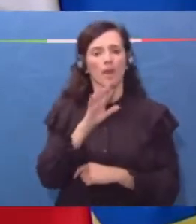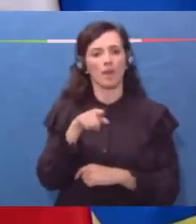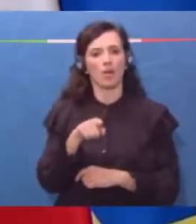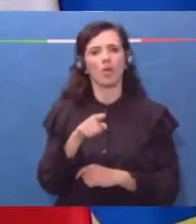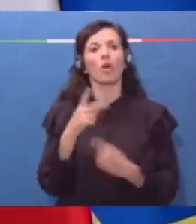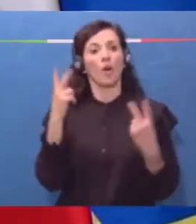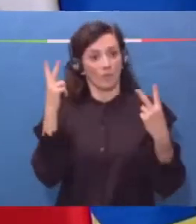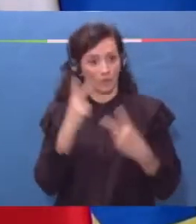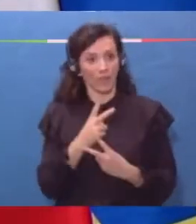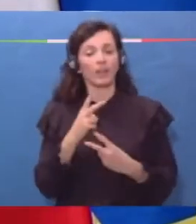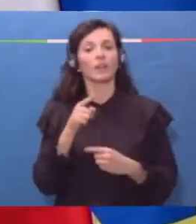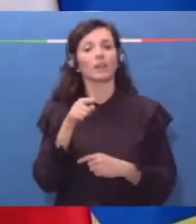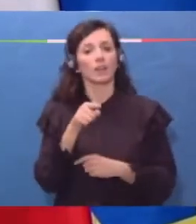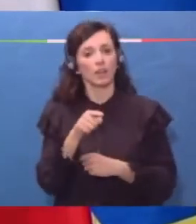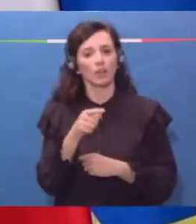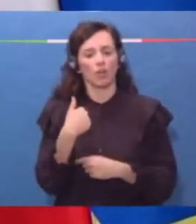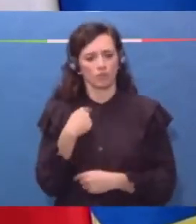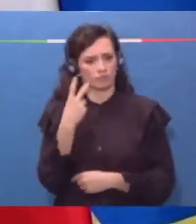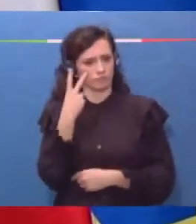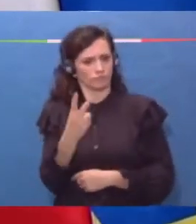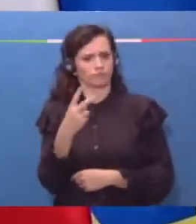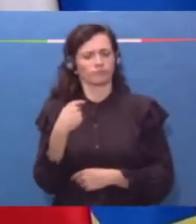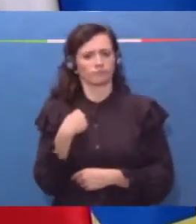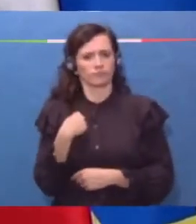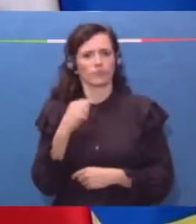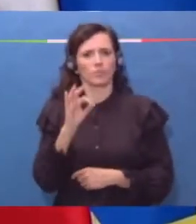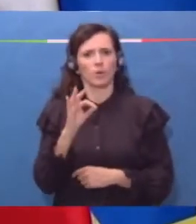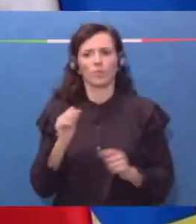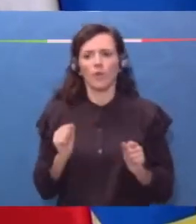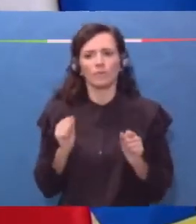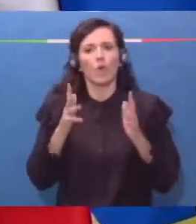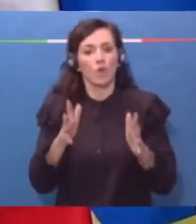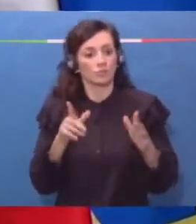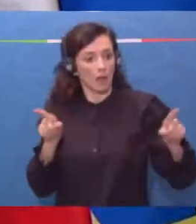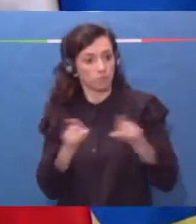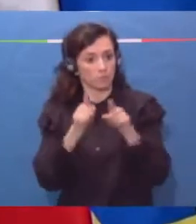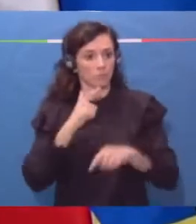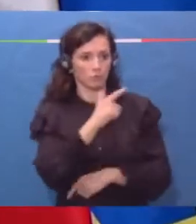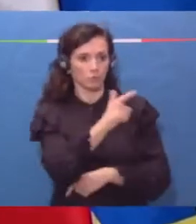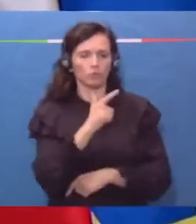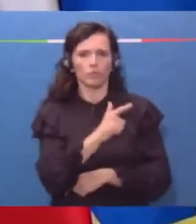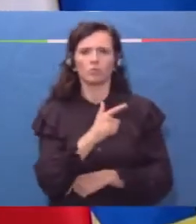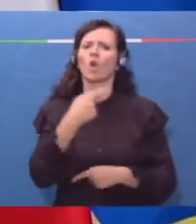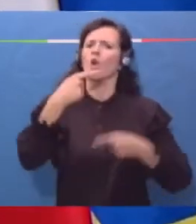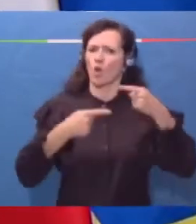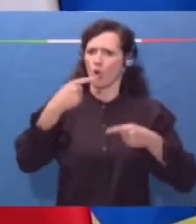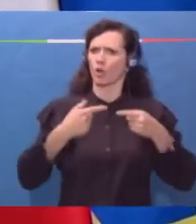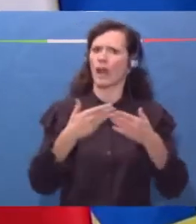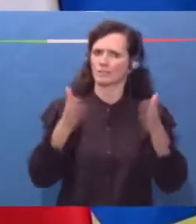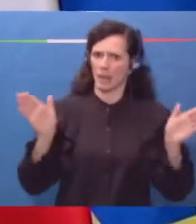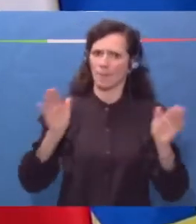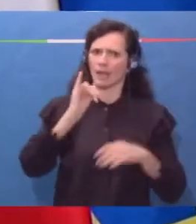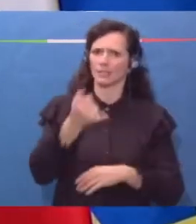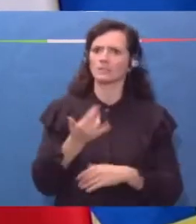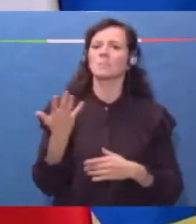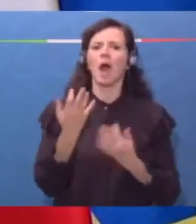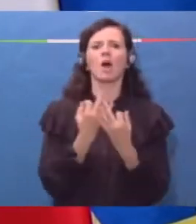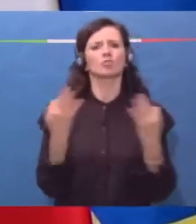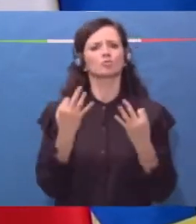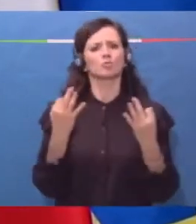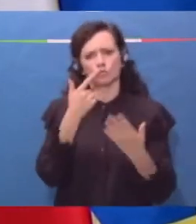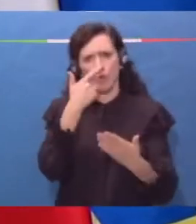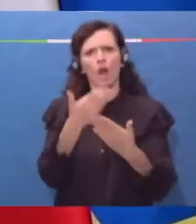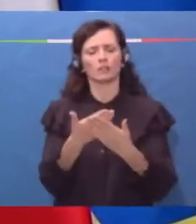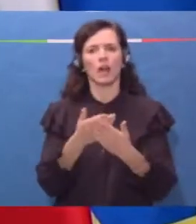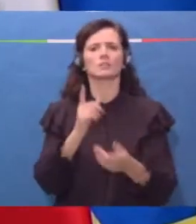abbiamo preso atto della nostra volontà comune di avere una concorrenza aperta ma coerente anche in materia di